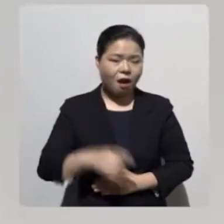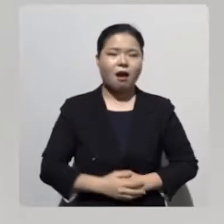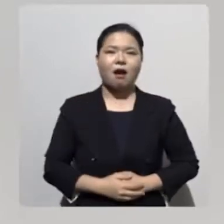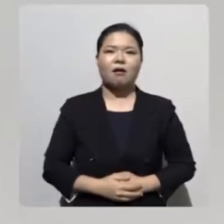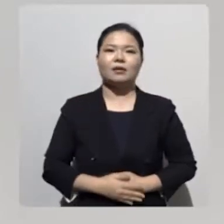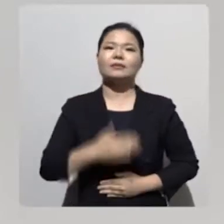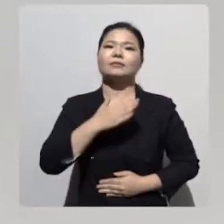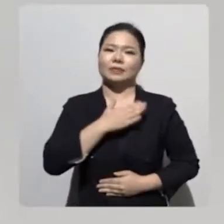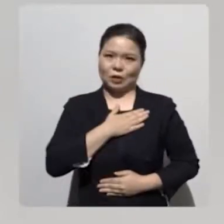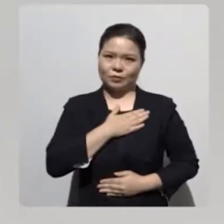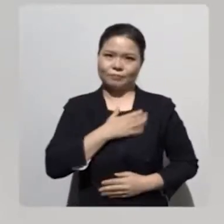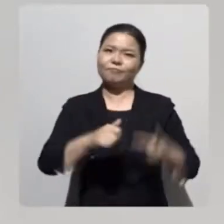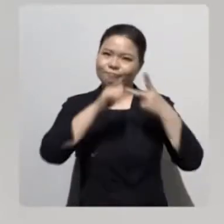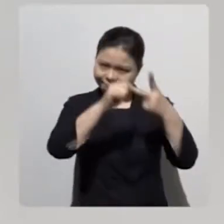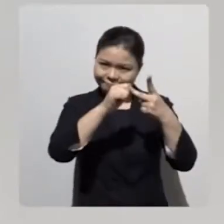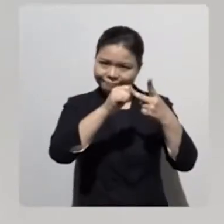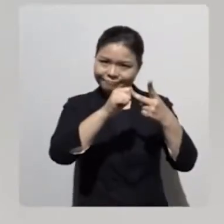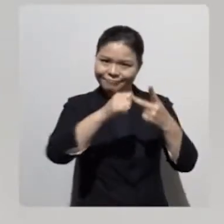저희 선택은